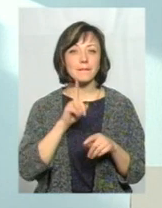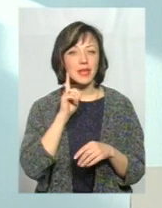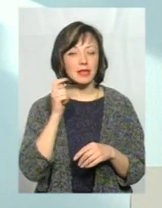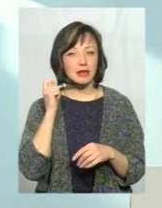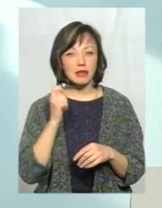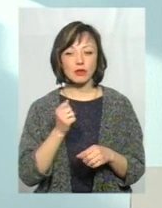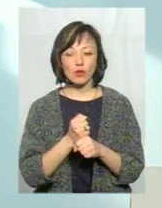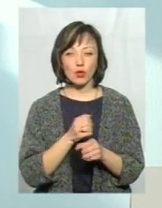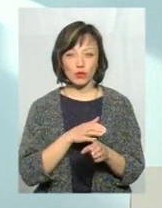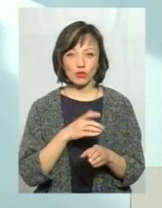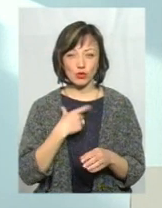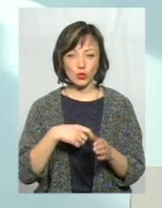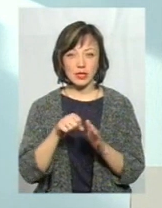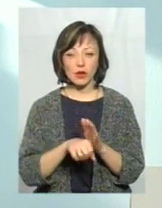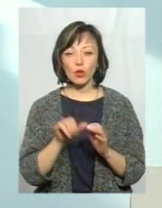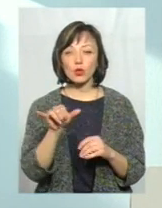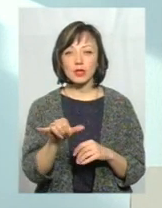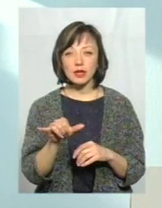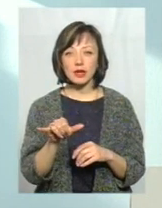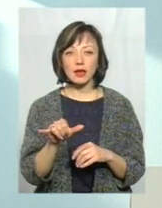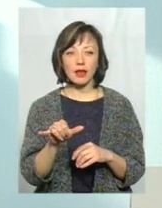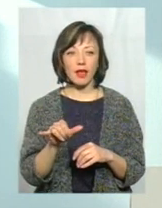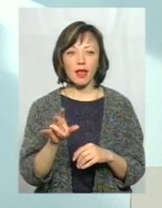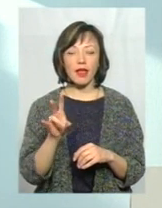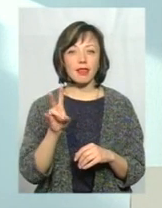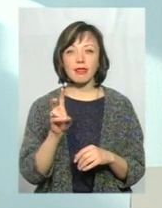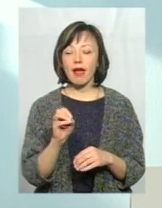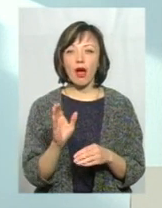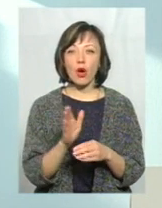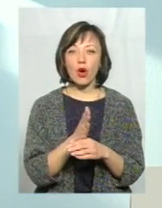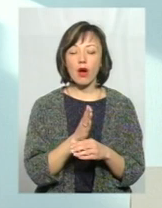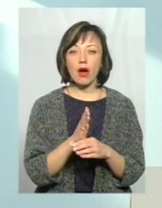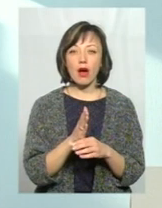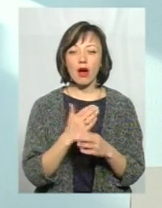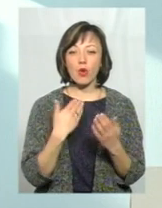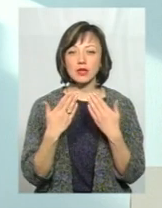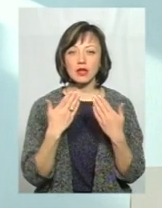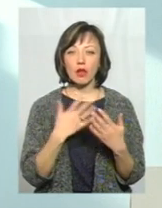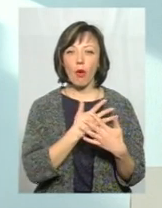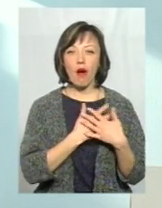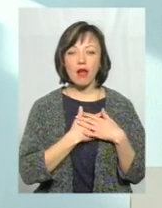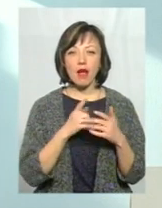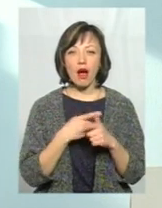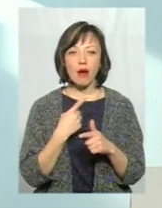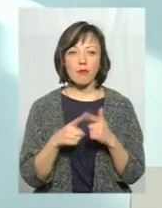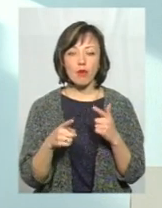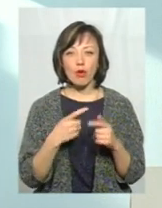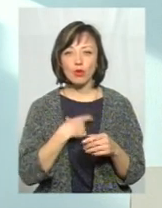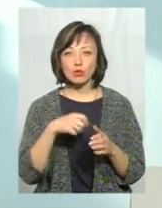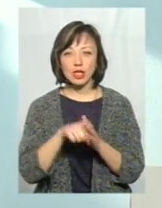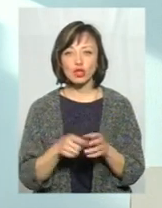скоюють суїцид. У них, як правило, йде нерозділене кохання, або дуже часто суїцидальний шантаж